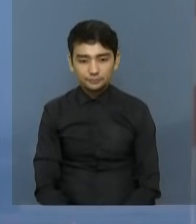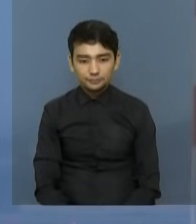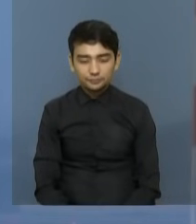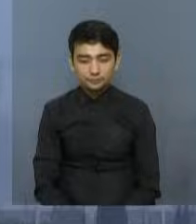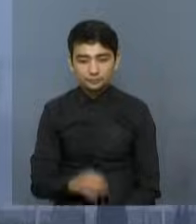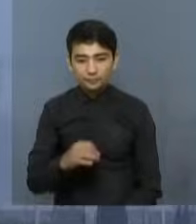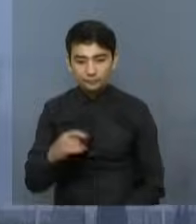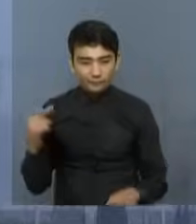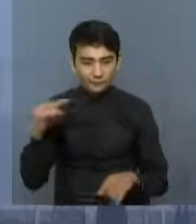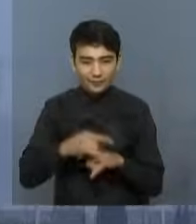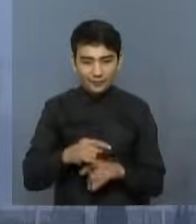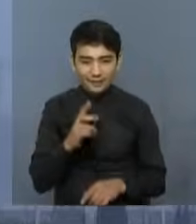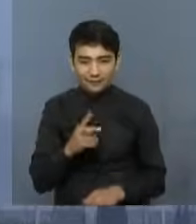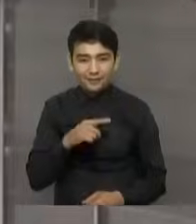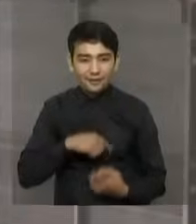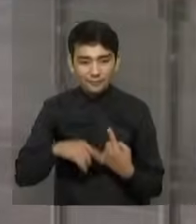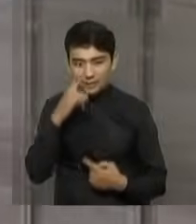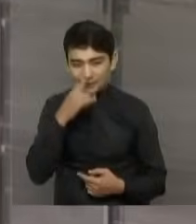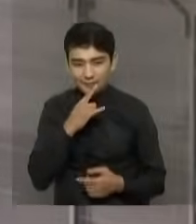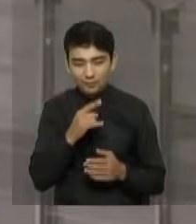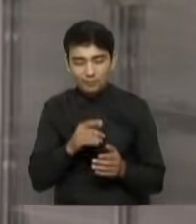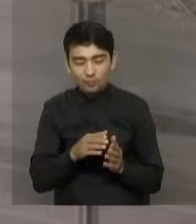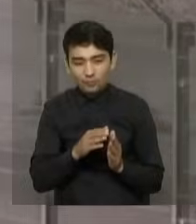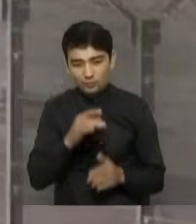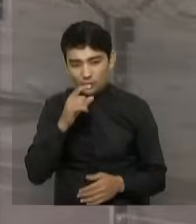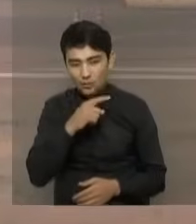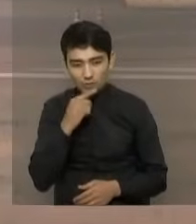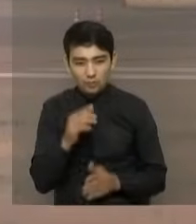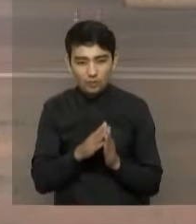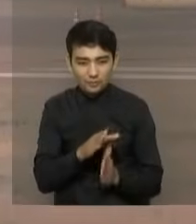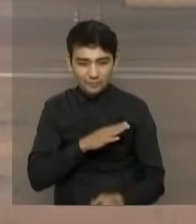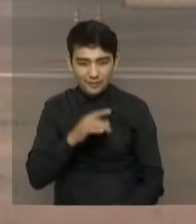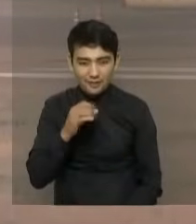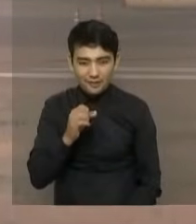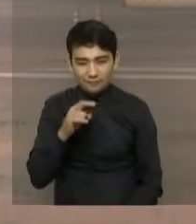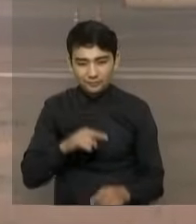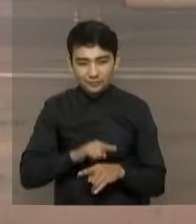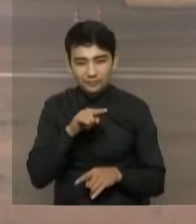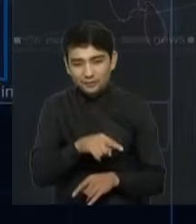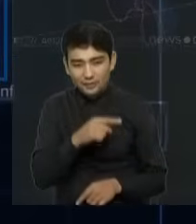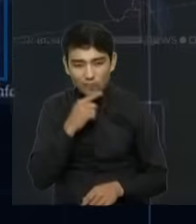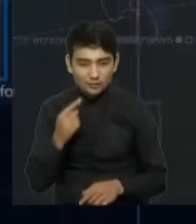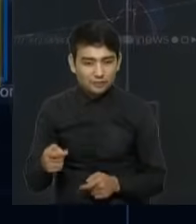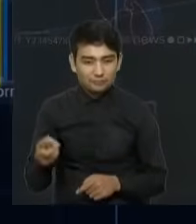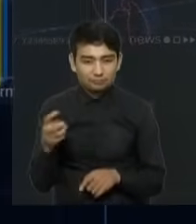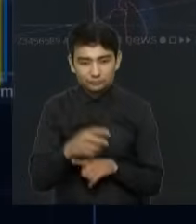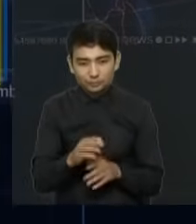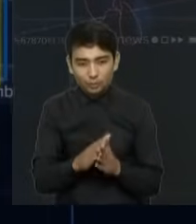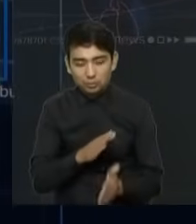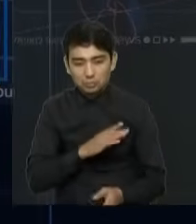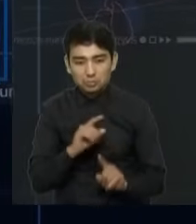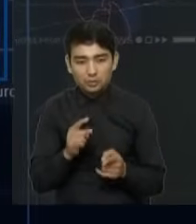Прилетайте к нам. Россия просит казахстанские авиакомпании зайти на их рынок. Почему возникла такая необходимость? Наблюдается